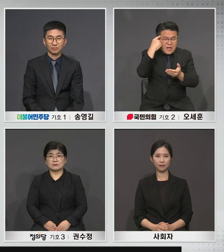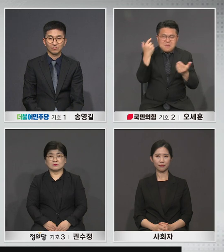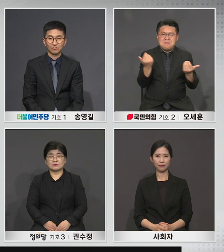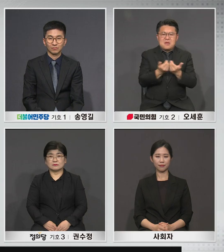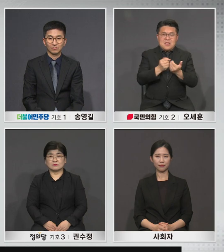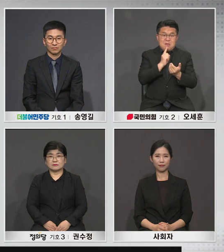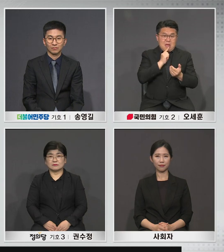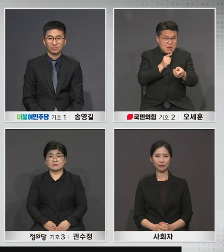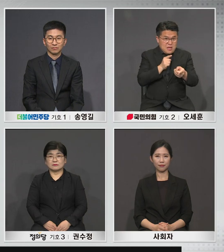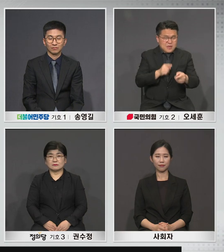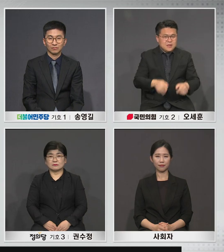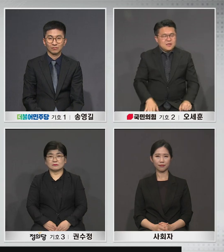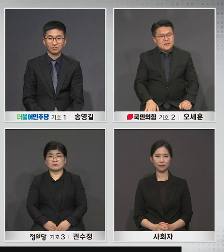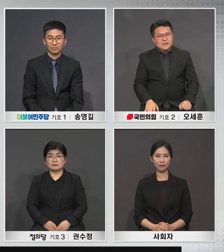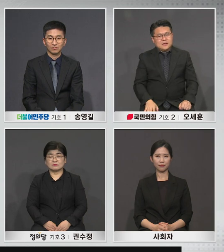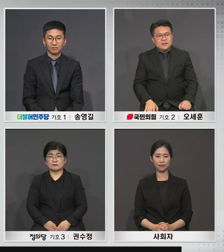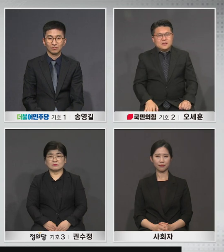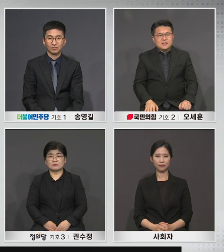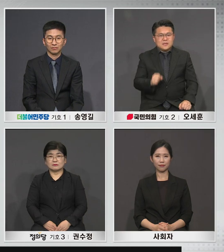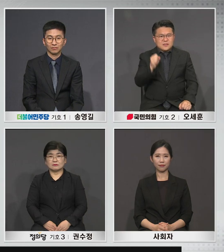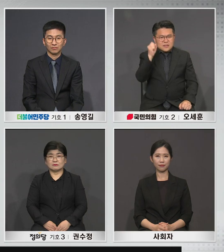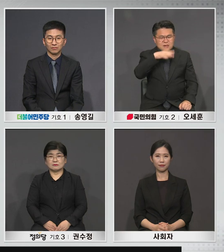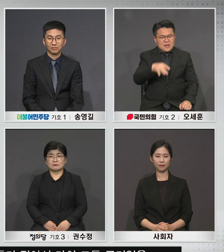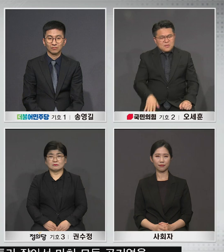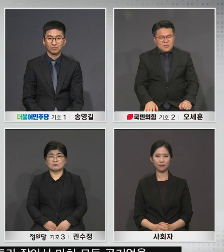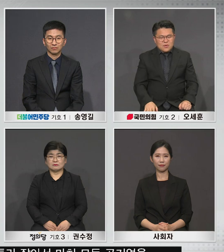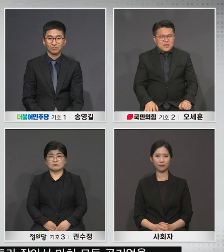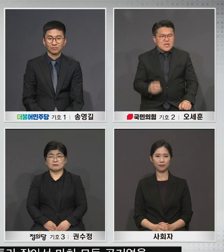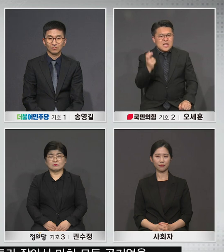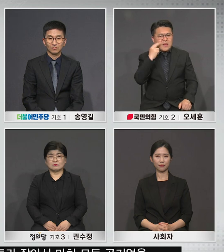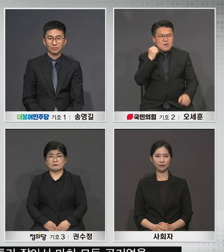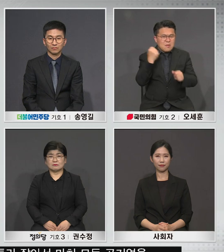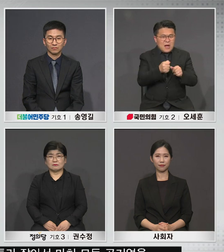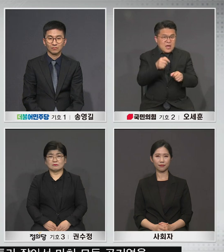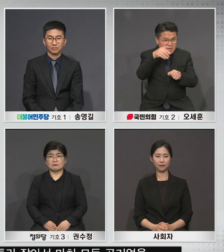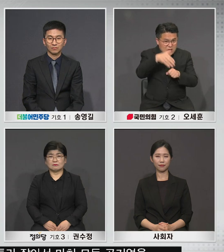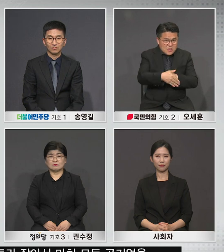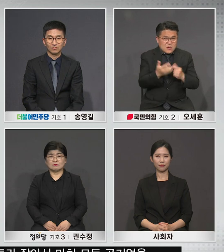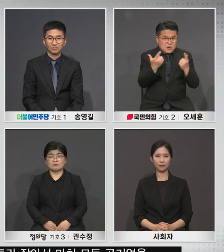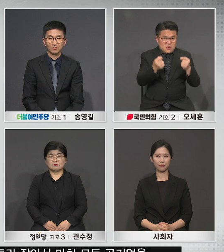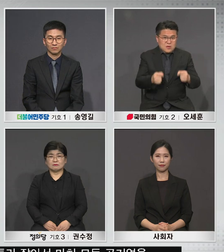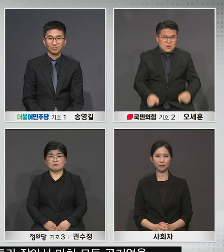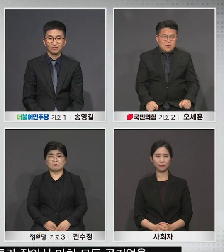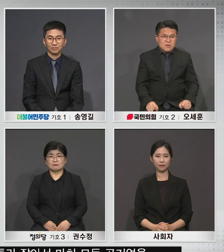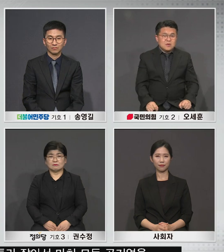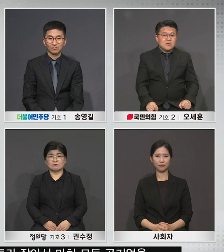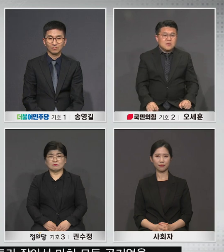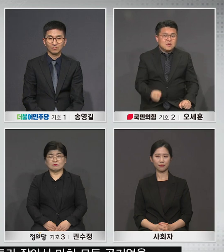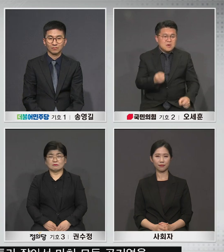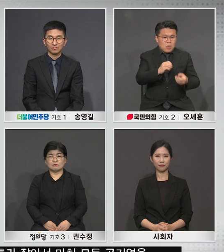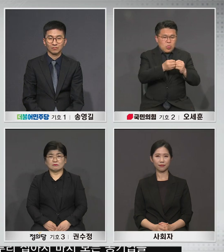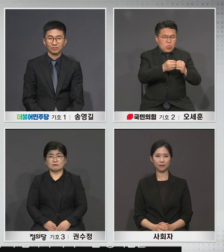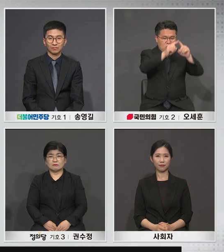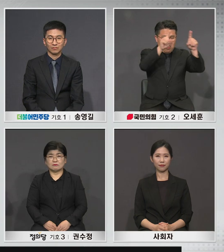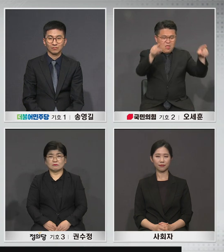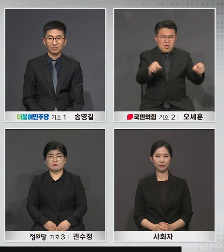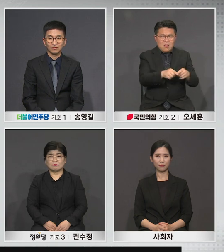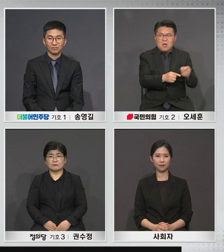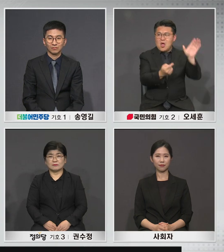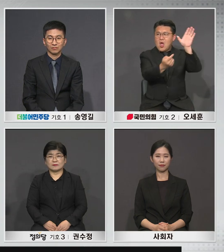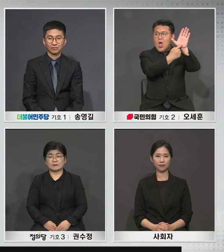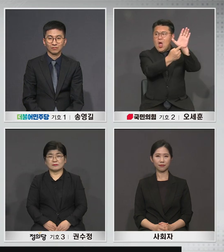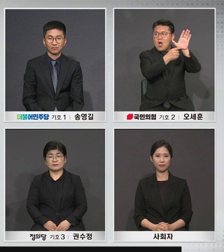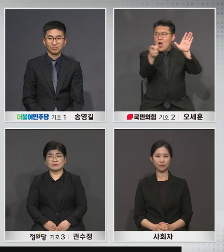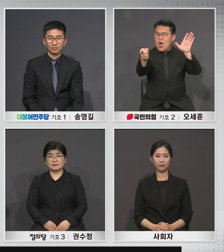이렇게 어떻게 보면 허수아비 때리기를 하고 있는 거죠. 그림을 그려놓고 엉뚱한 그림을 그려놓고 그걸 비판하고 있는 겁니다. 이